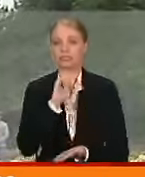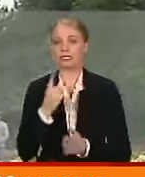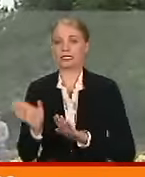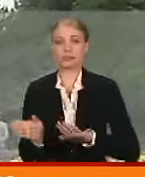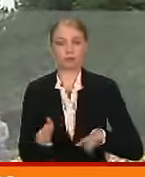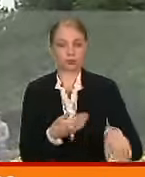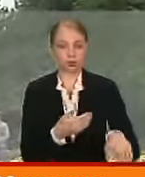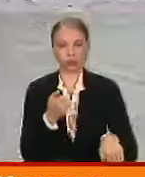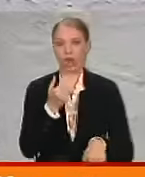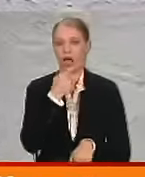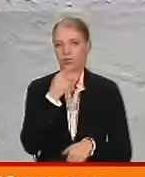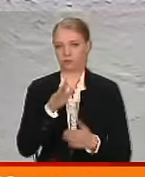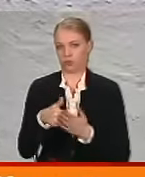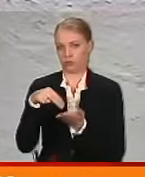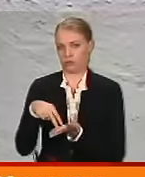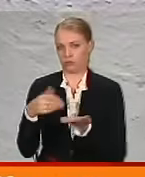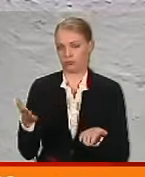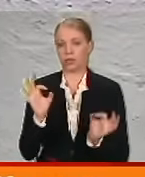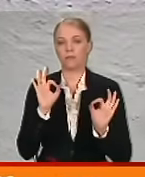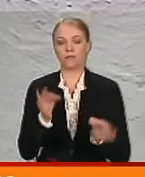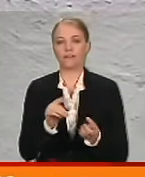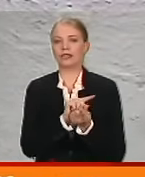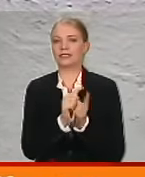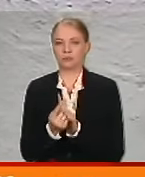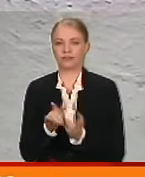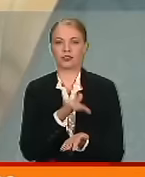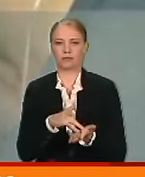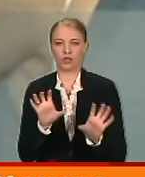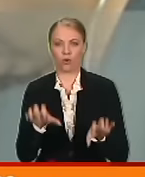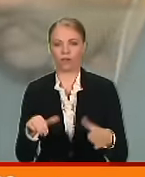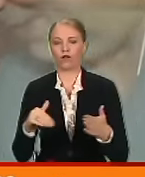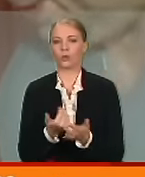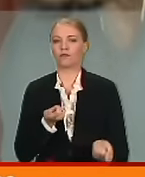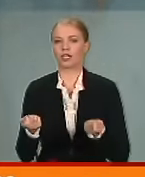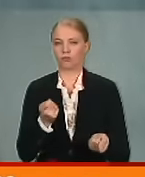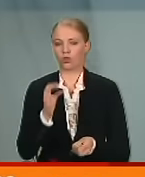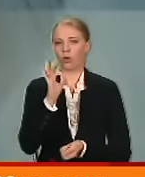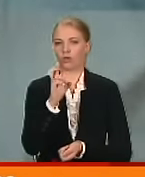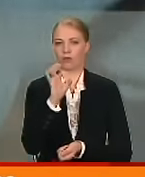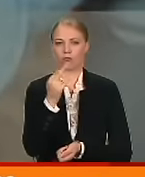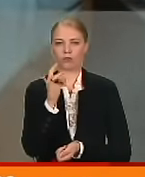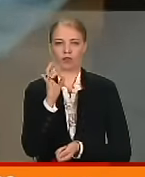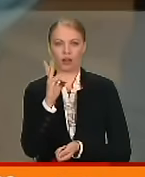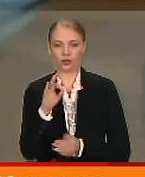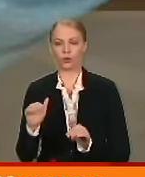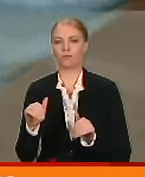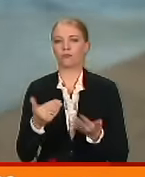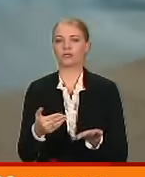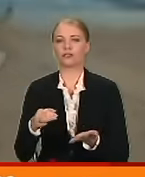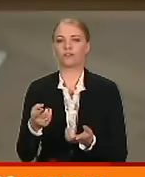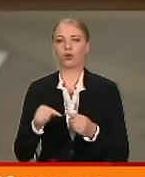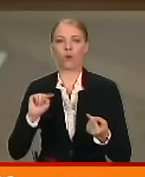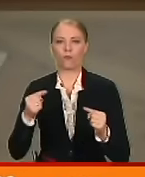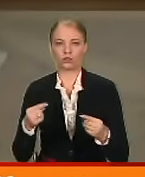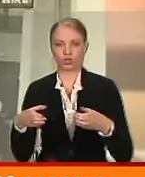віз, тобто Ілліч, і нині там. Щоправда, змінився міський голова. Новий керманич Олег Бондаренко – представник опозиційного